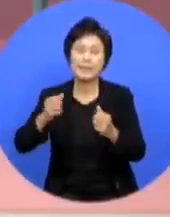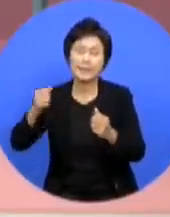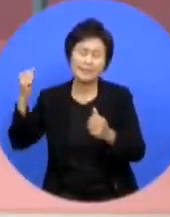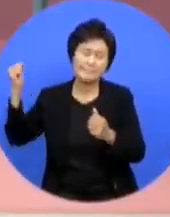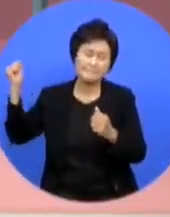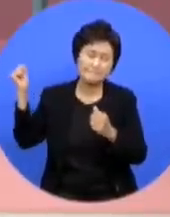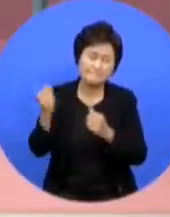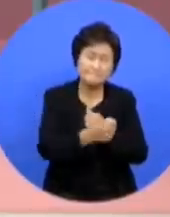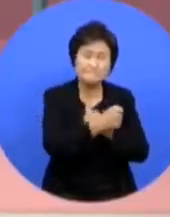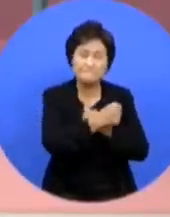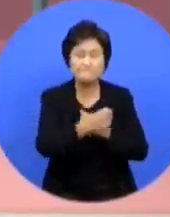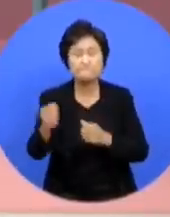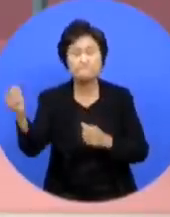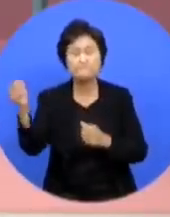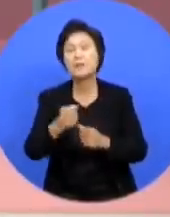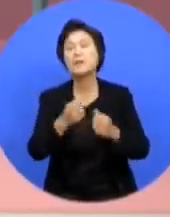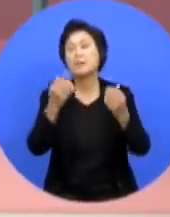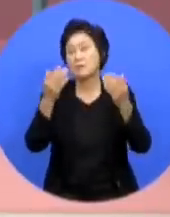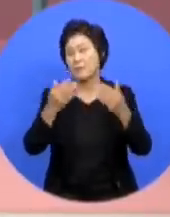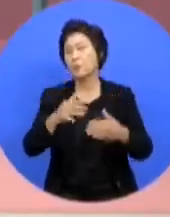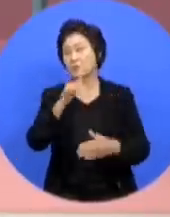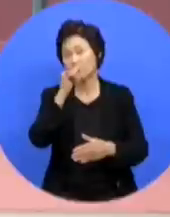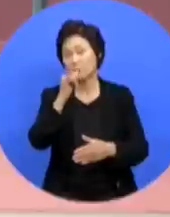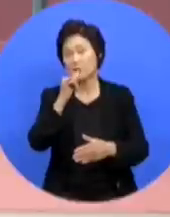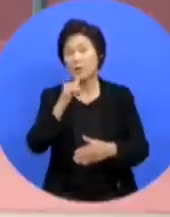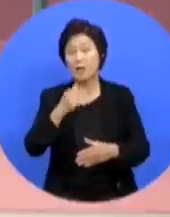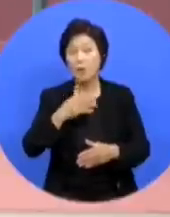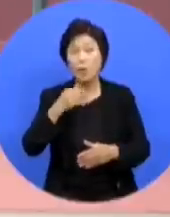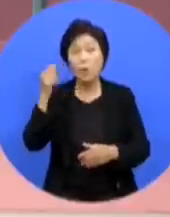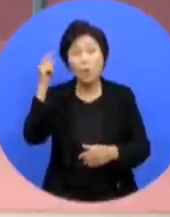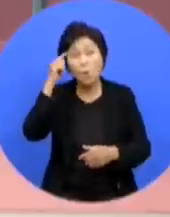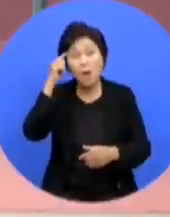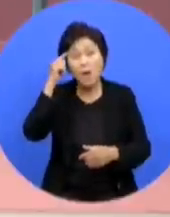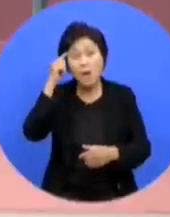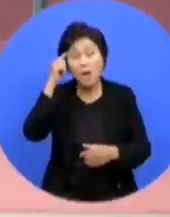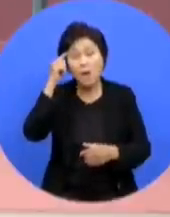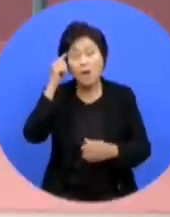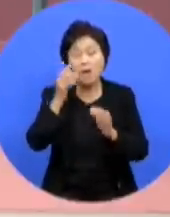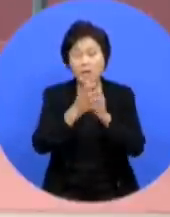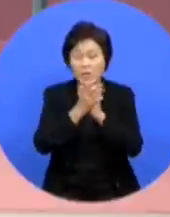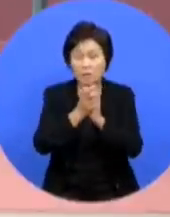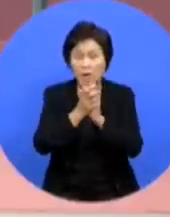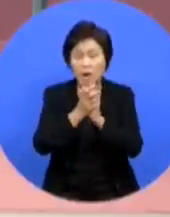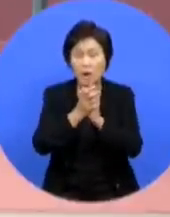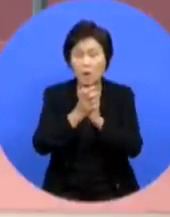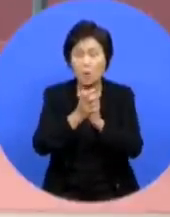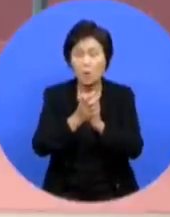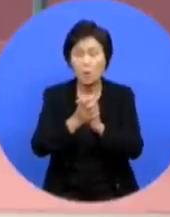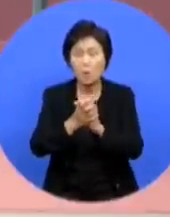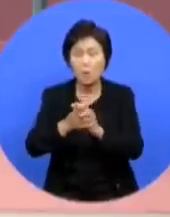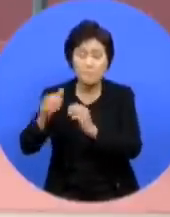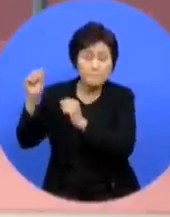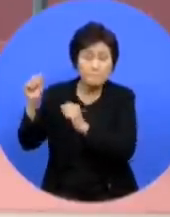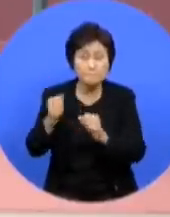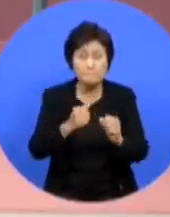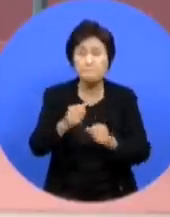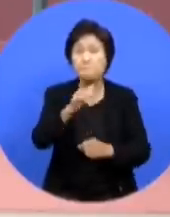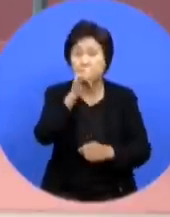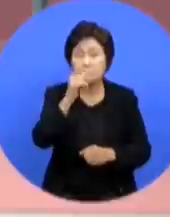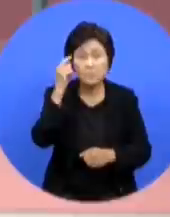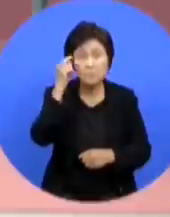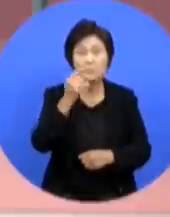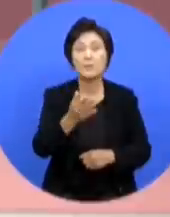와서 죽어나갈지 살아갈지 모르는데 내가 기도 안 하면 믿음을 부인하는 것